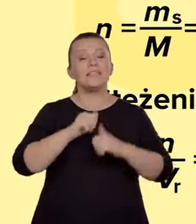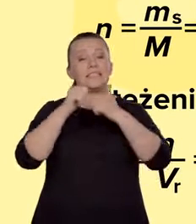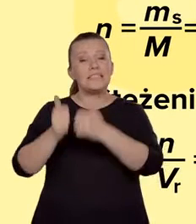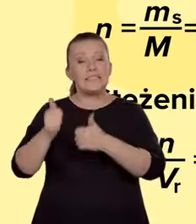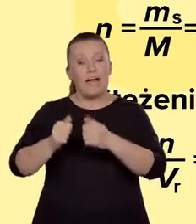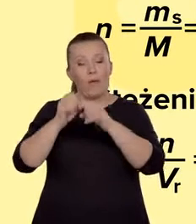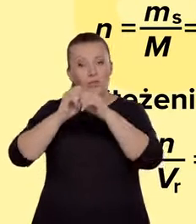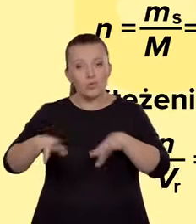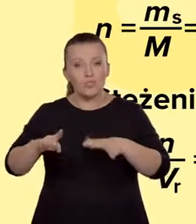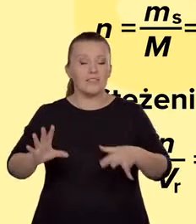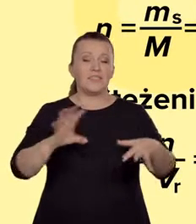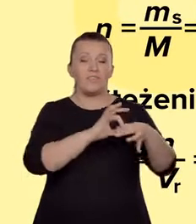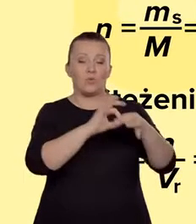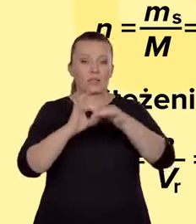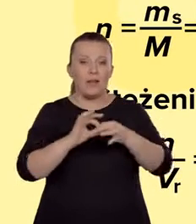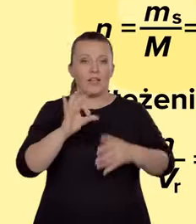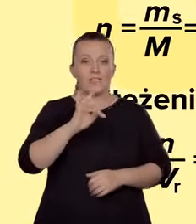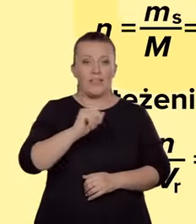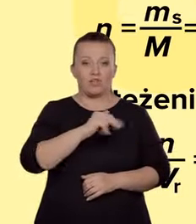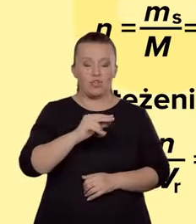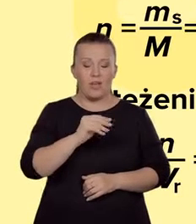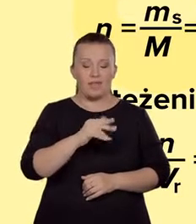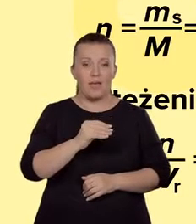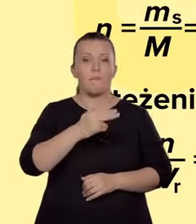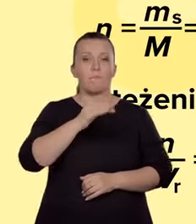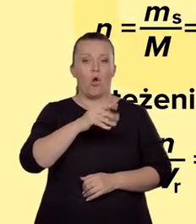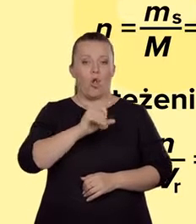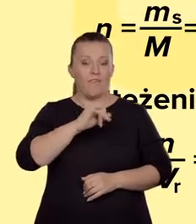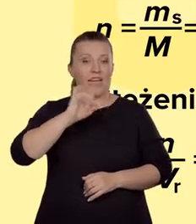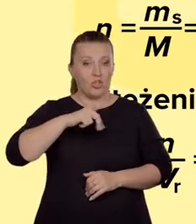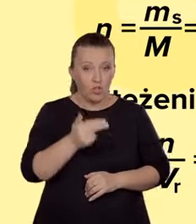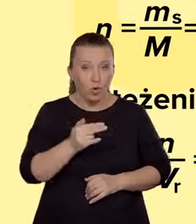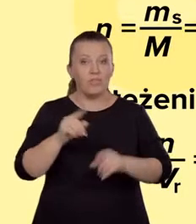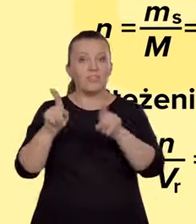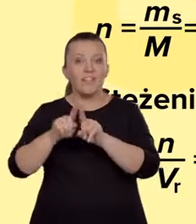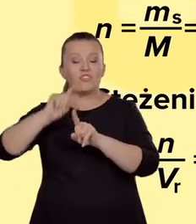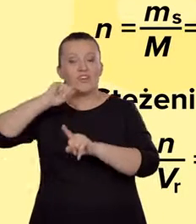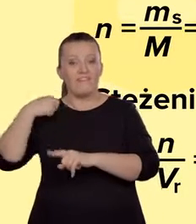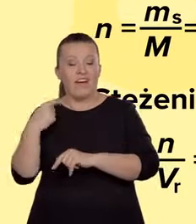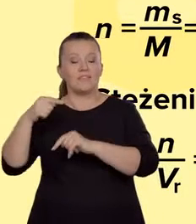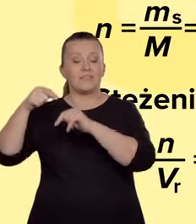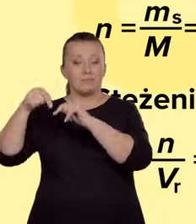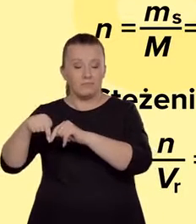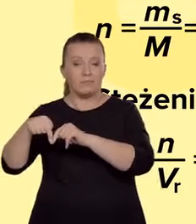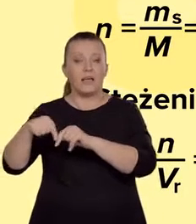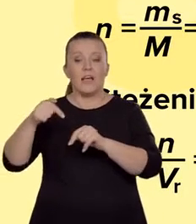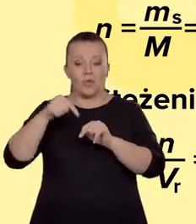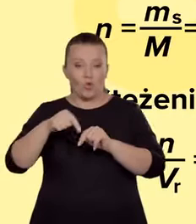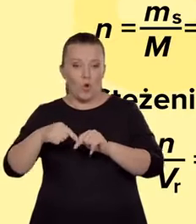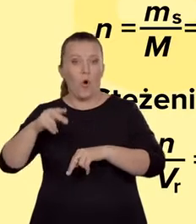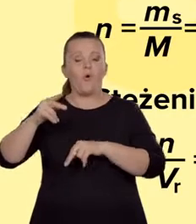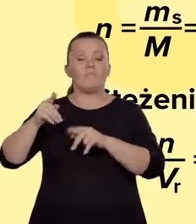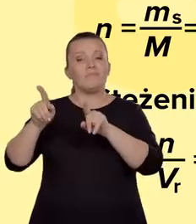jest ze stężeniami molowymi jonów i kwasu niezdysocjowanego w roztworze, a te zależą w sposób oczywisty